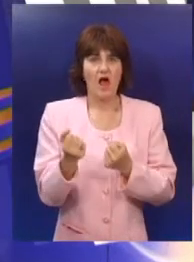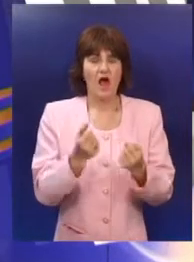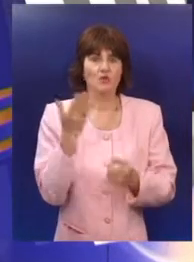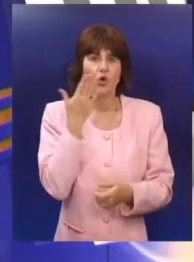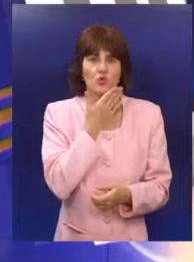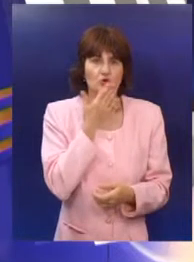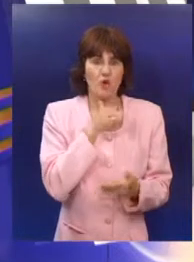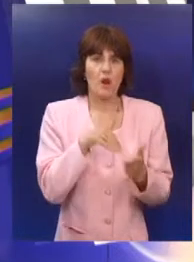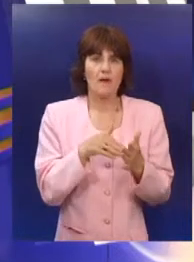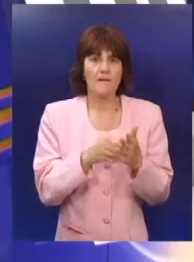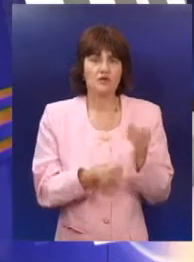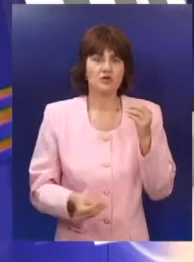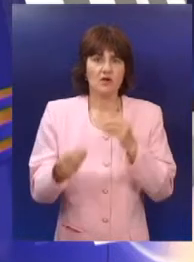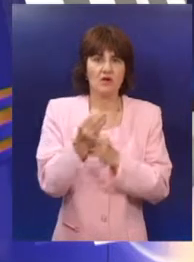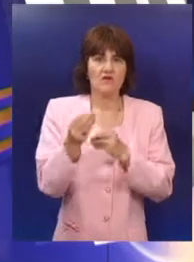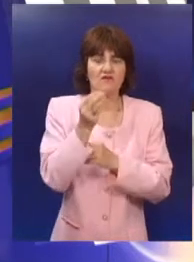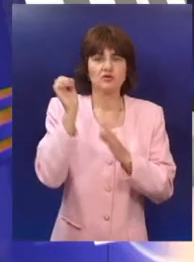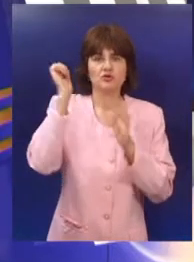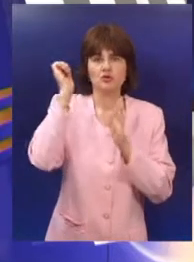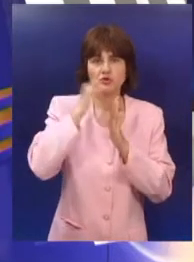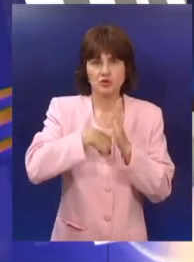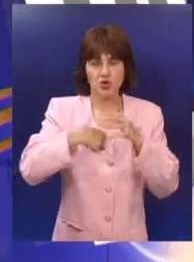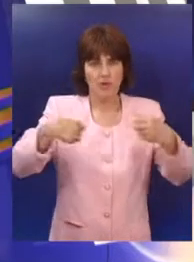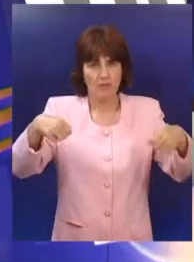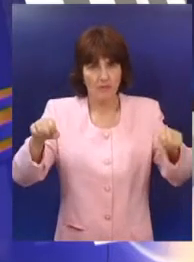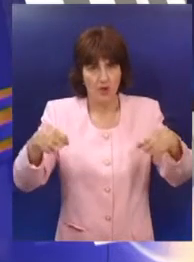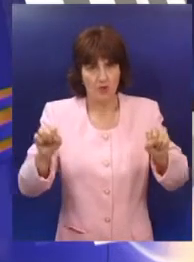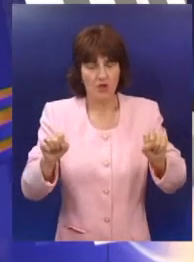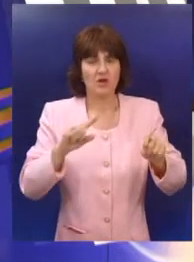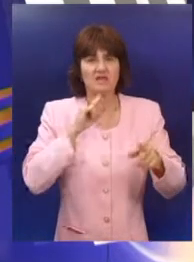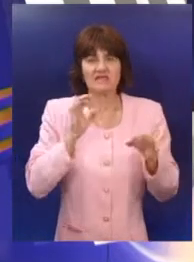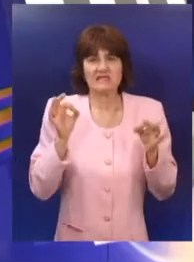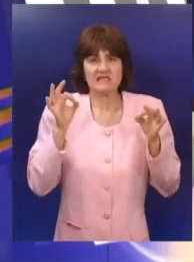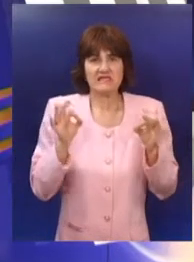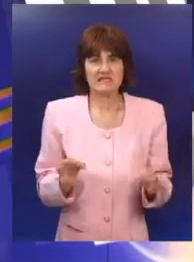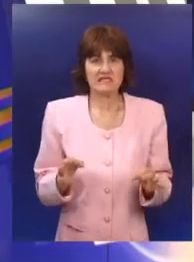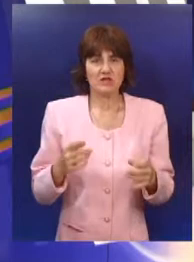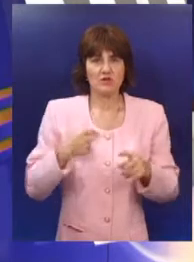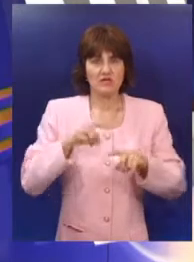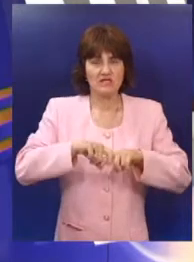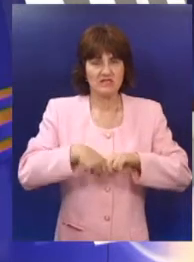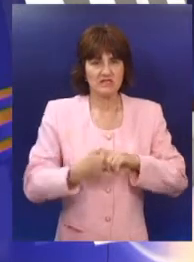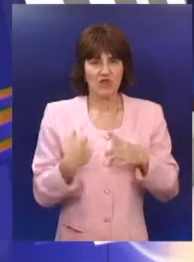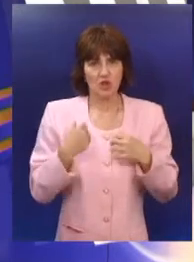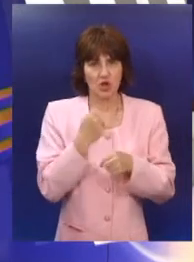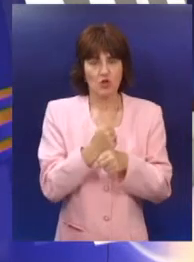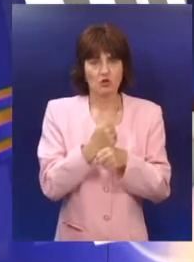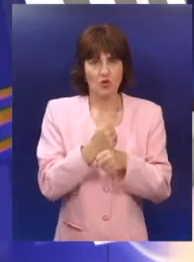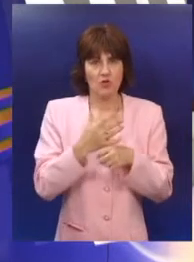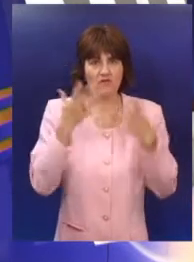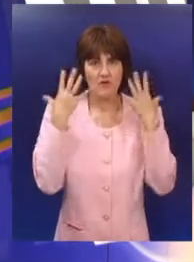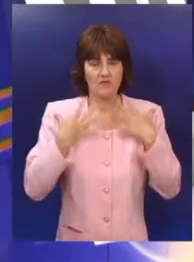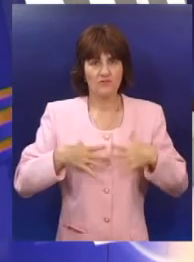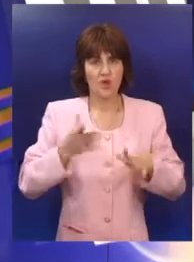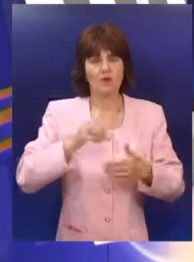oktobra pooštravaju uslove polaganja za motocikle, dok bajkeri pozivaju na sigurnu vožnju sa obaveznom opremom, koja štiti motocikliste